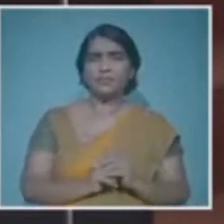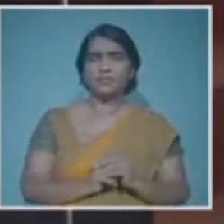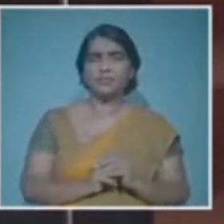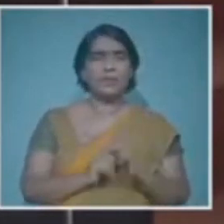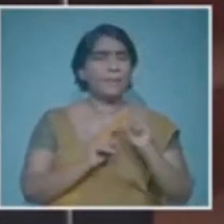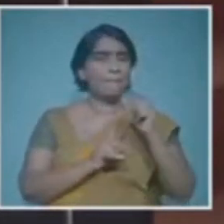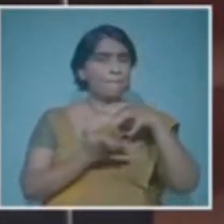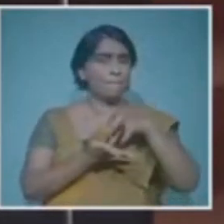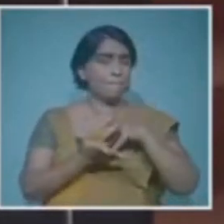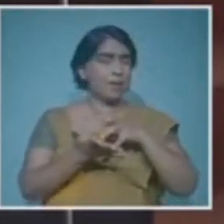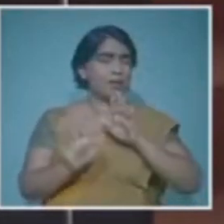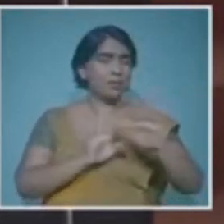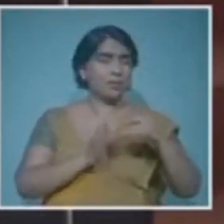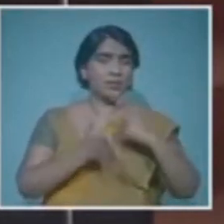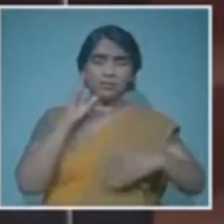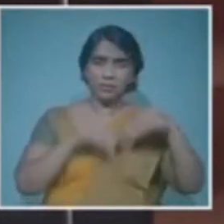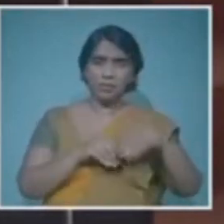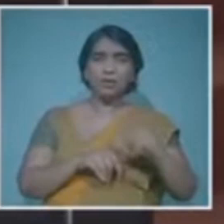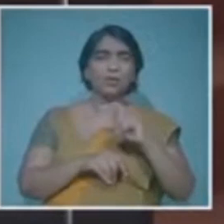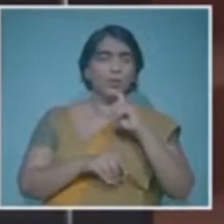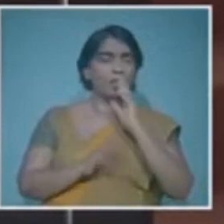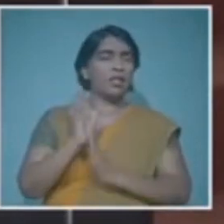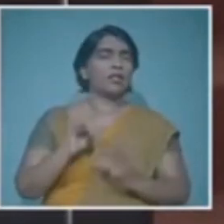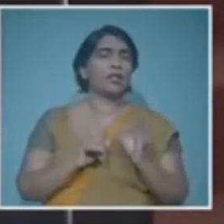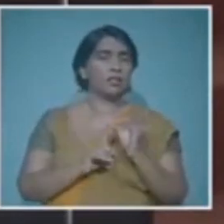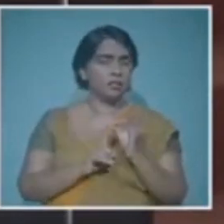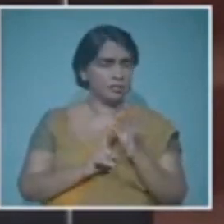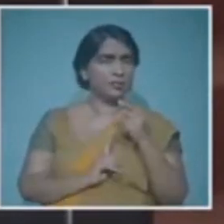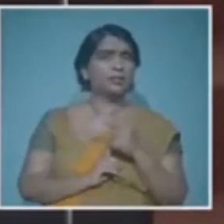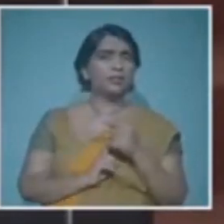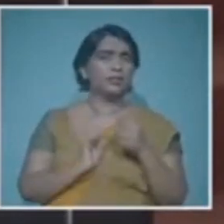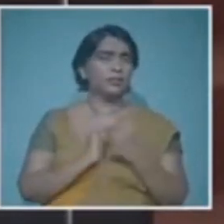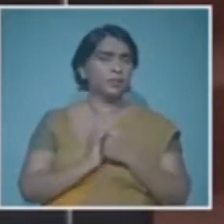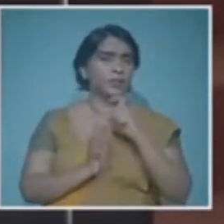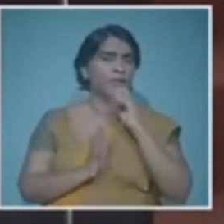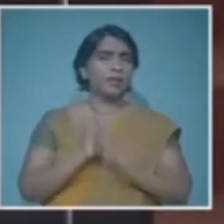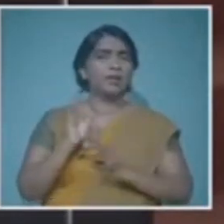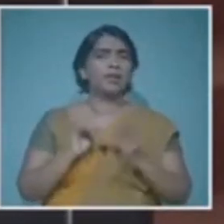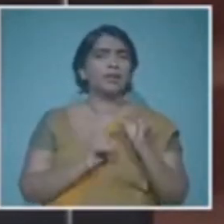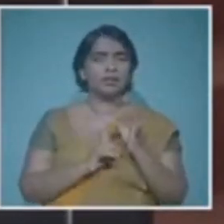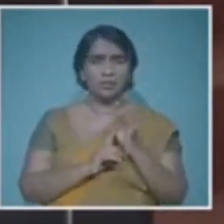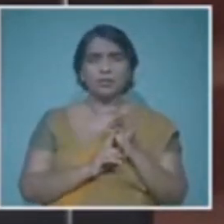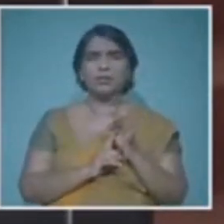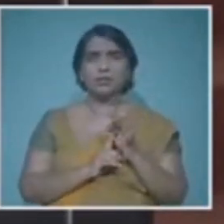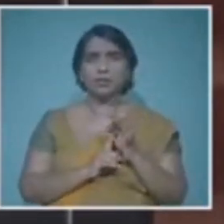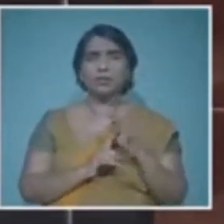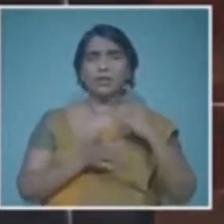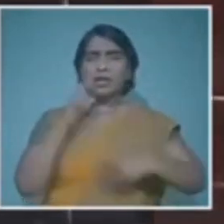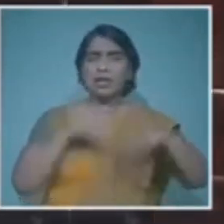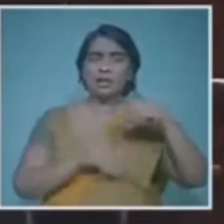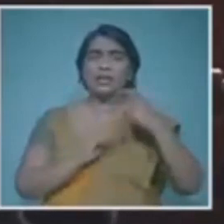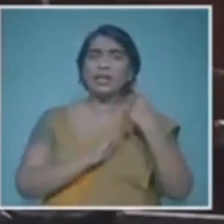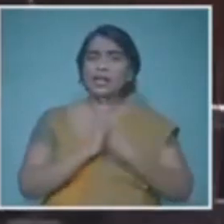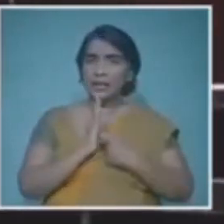පළාත් පාලන මැතිවරණය අභියස අපි ඉන්නකොට අපේ අධිකරණ මැතිතුමා ගරු අධිකරණ මැතිතුමා මේ මැතිවරණ නීතිය ගැන